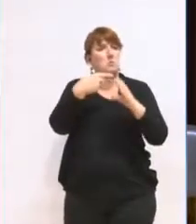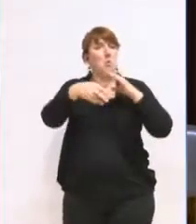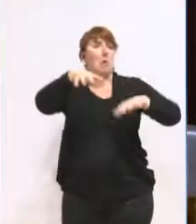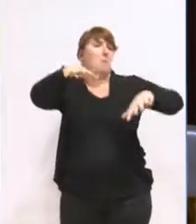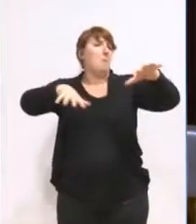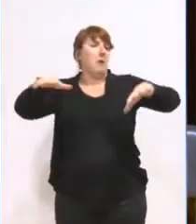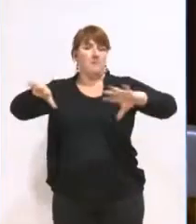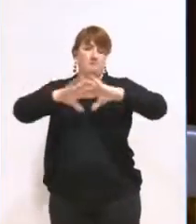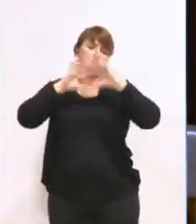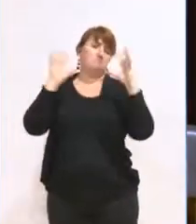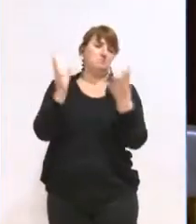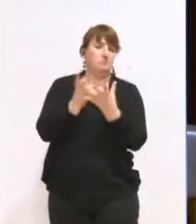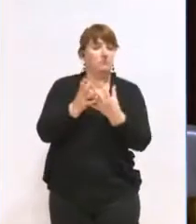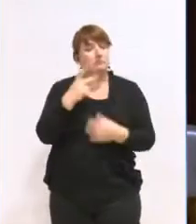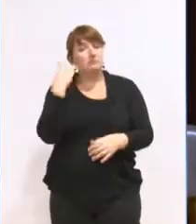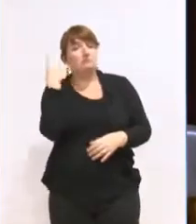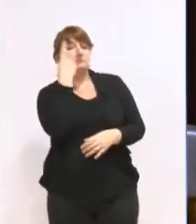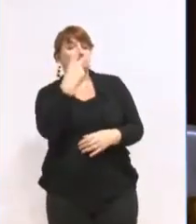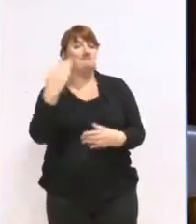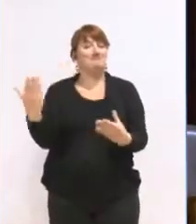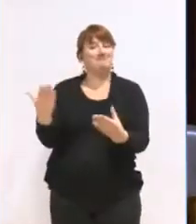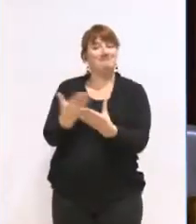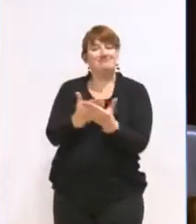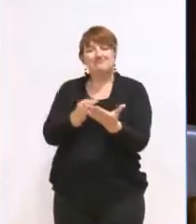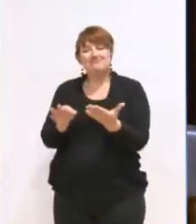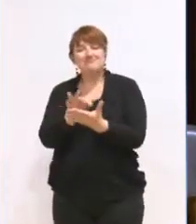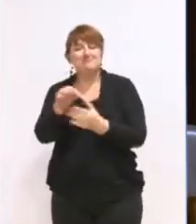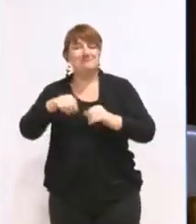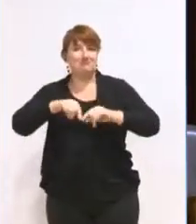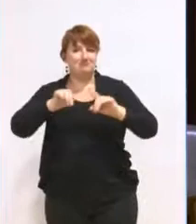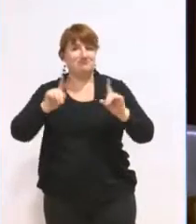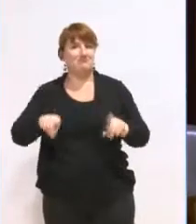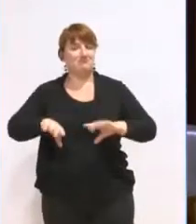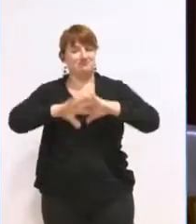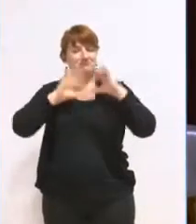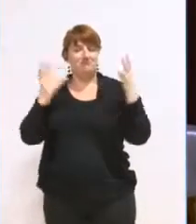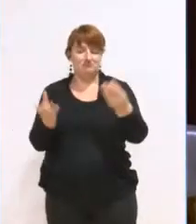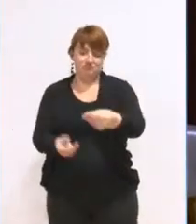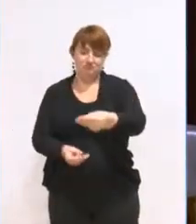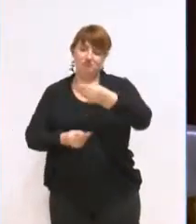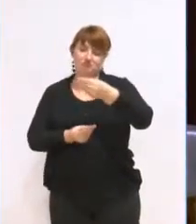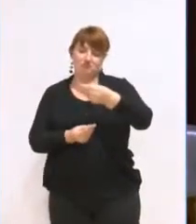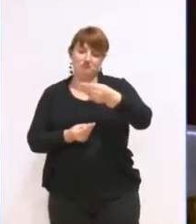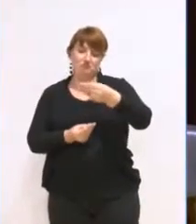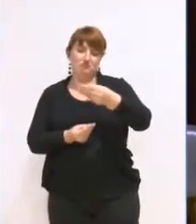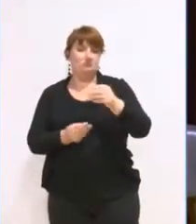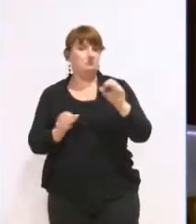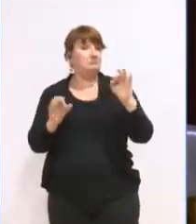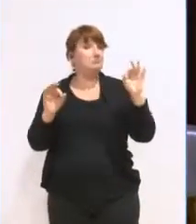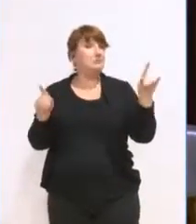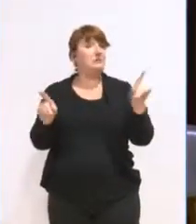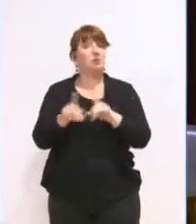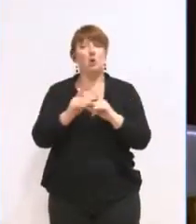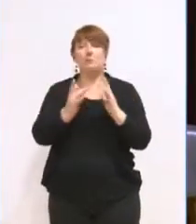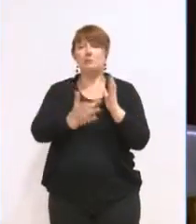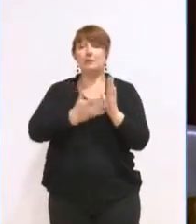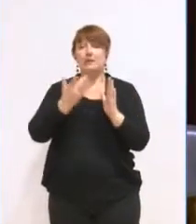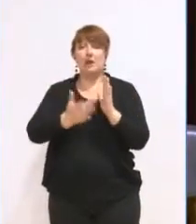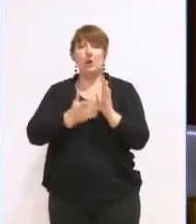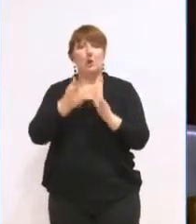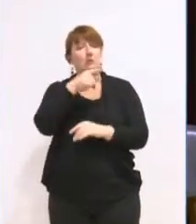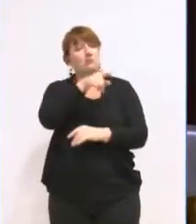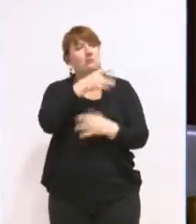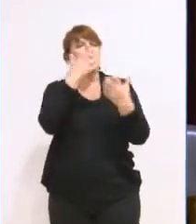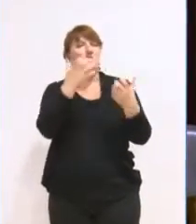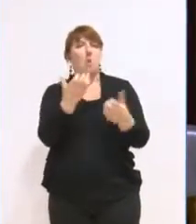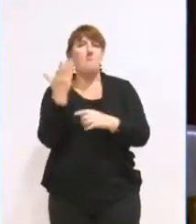Dans votre document d'orientation budgétaire, qui ressemble à un catalogue de ce que vous voulez